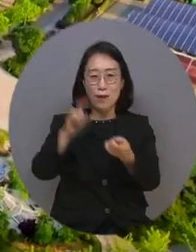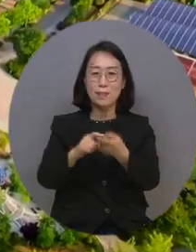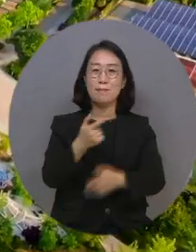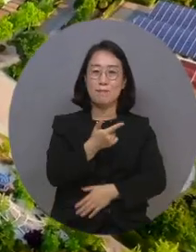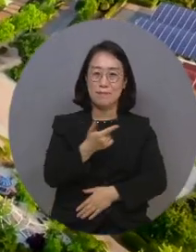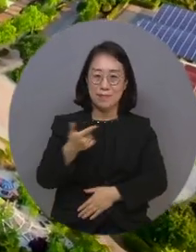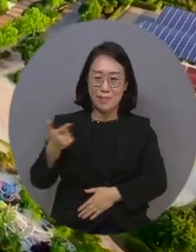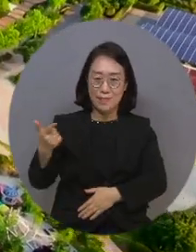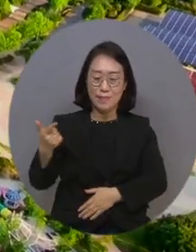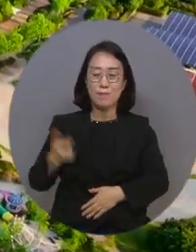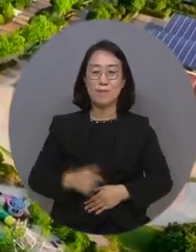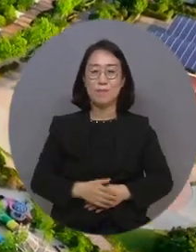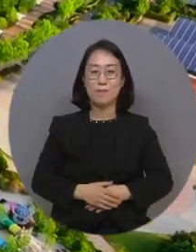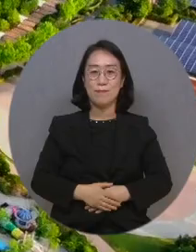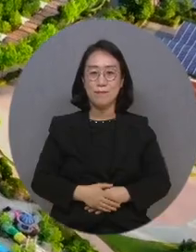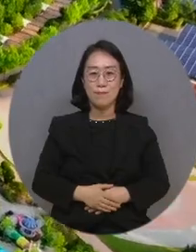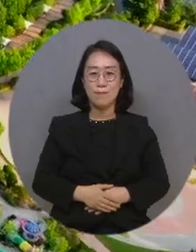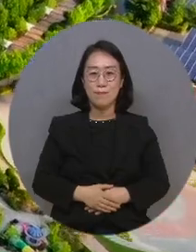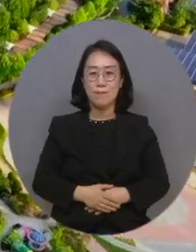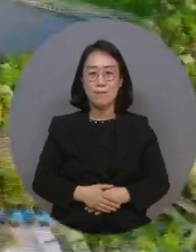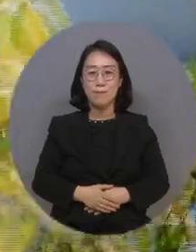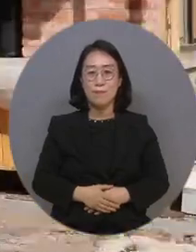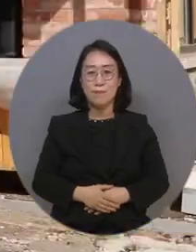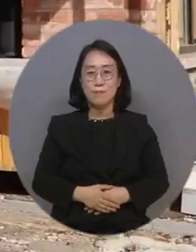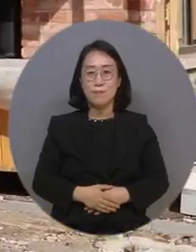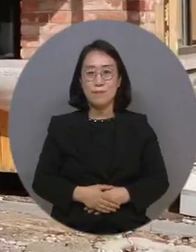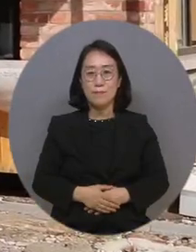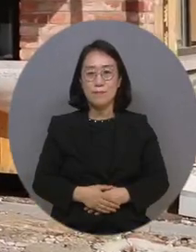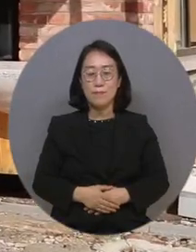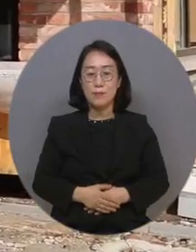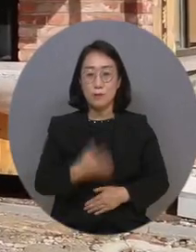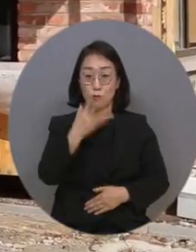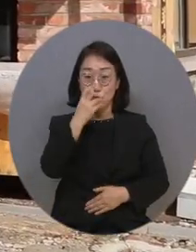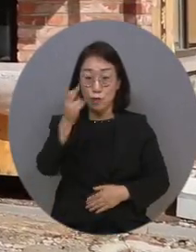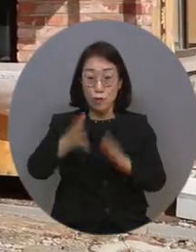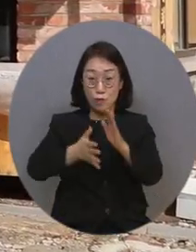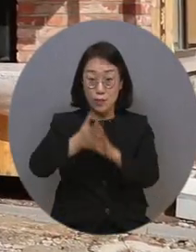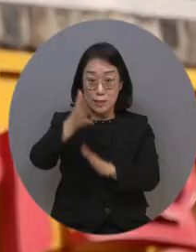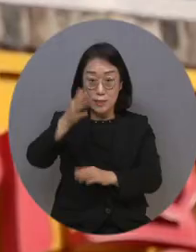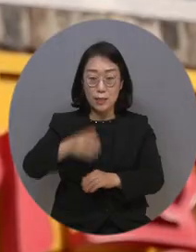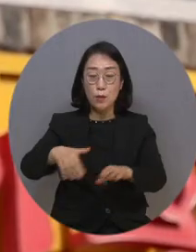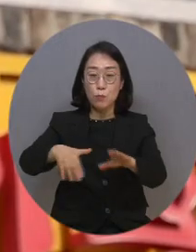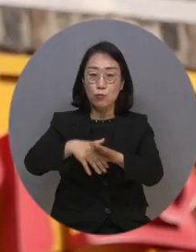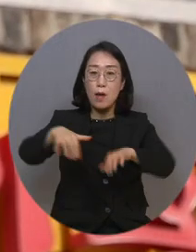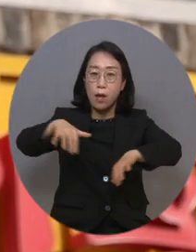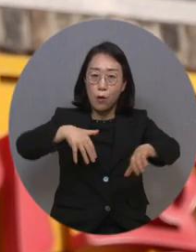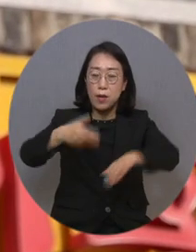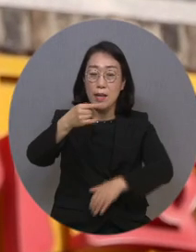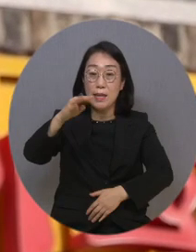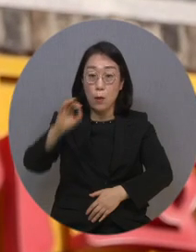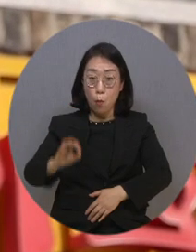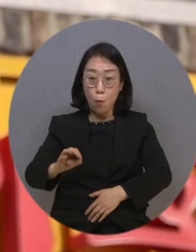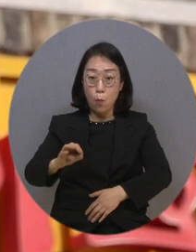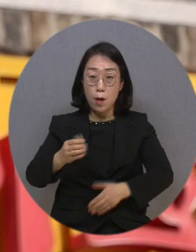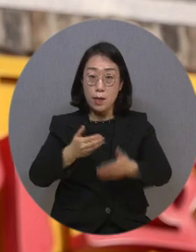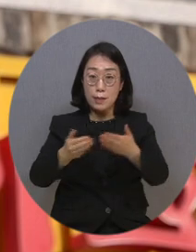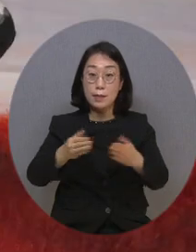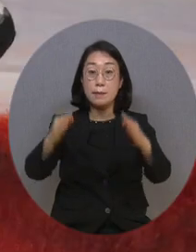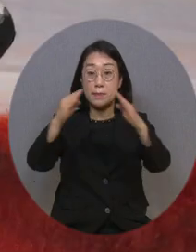뜨겁습니다 복지티비뉴스 정우현입니다 순천시 문화의 거리 리옹갤러리에